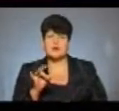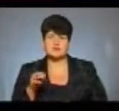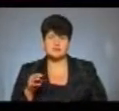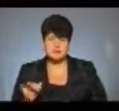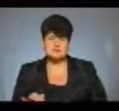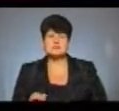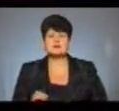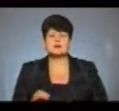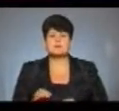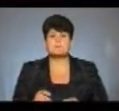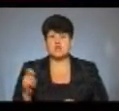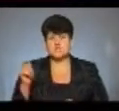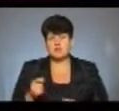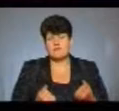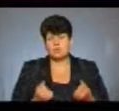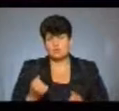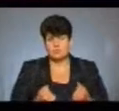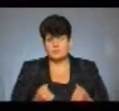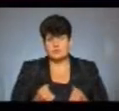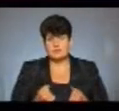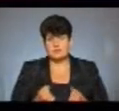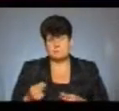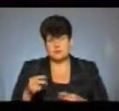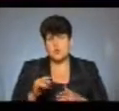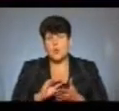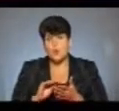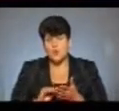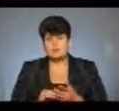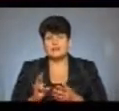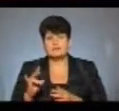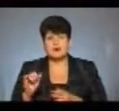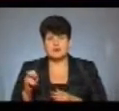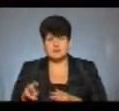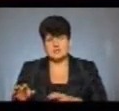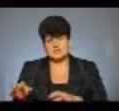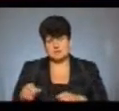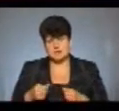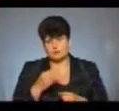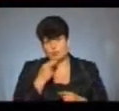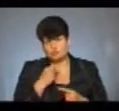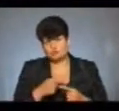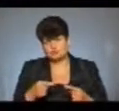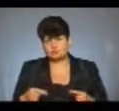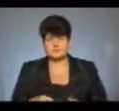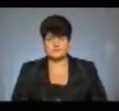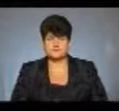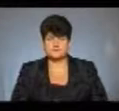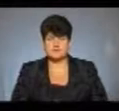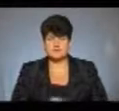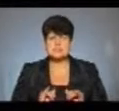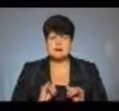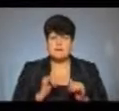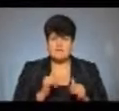кол-центр, приїжджає автомобіль і під опис через накладну вони отримують ці всі продукти, щоб був облік. Заправляти